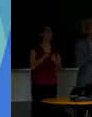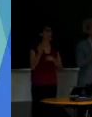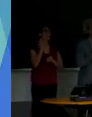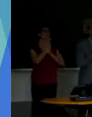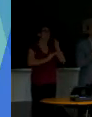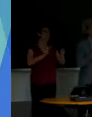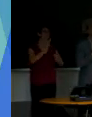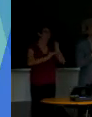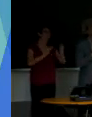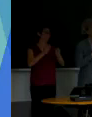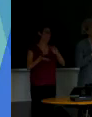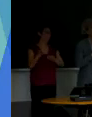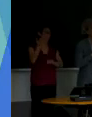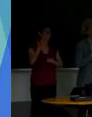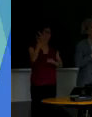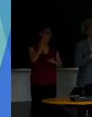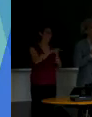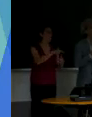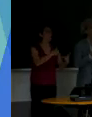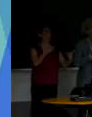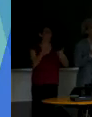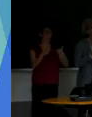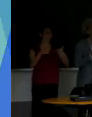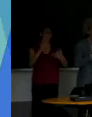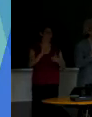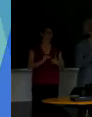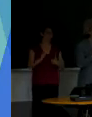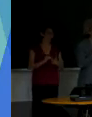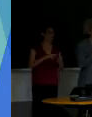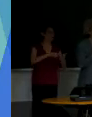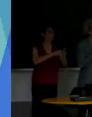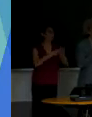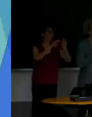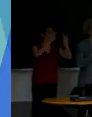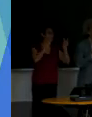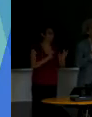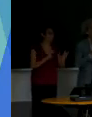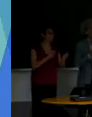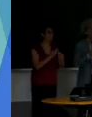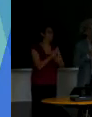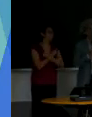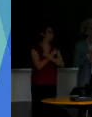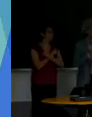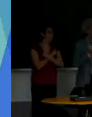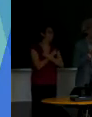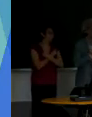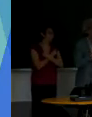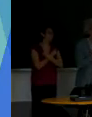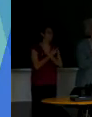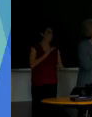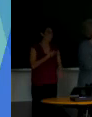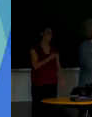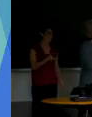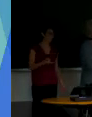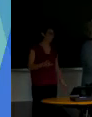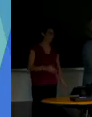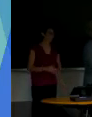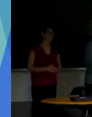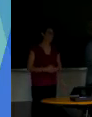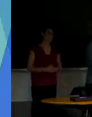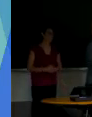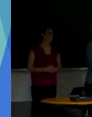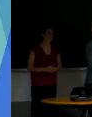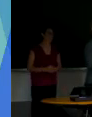è sicuramente superiore all'offerta. Un ingegnere elettronico disoccupato è un ingegnere che non esiste. Qui c'è, come